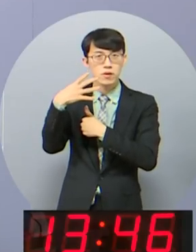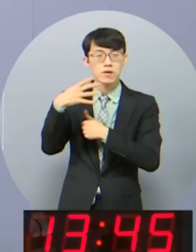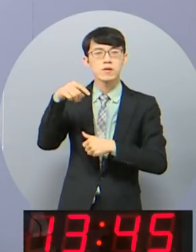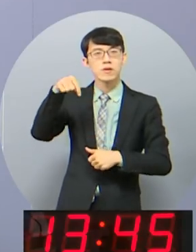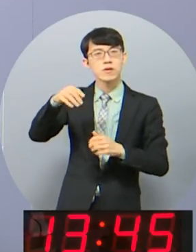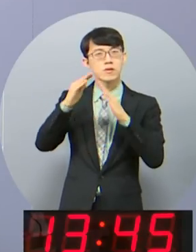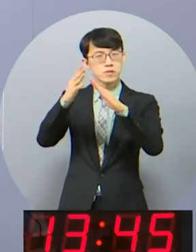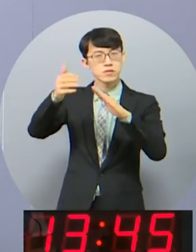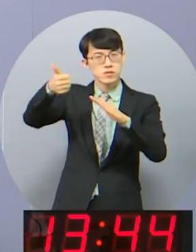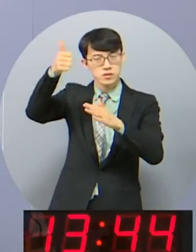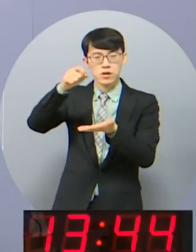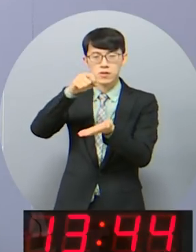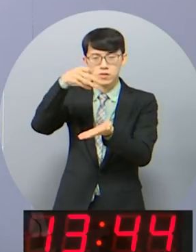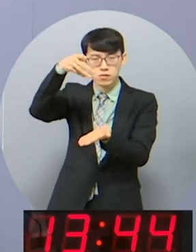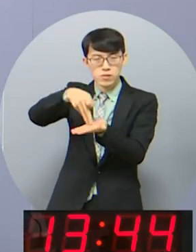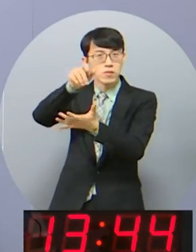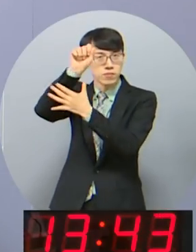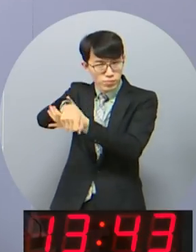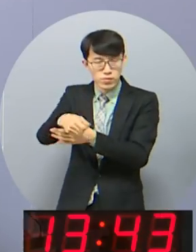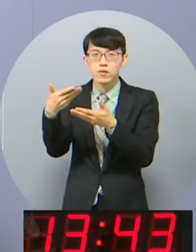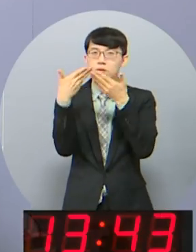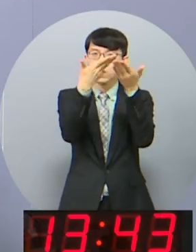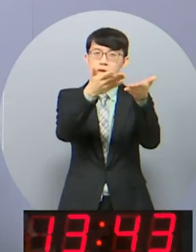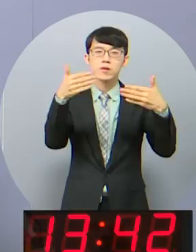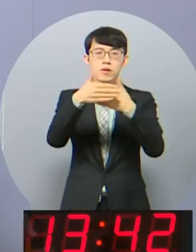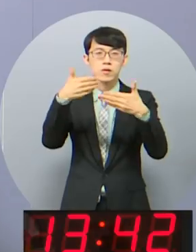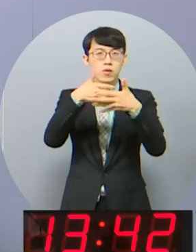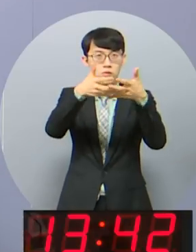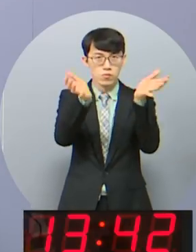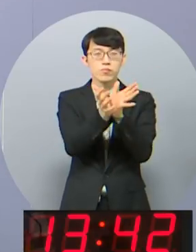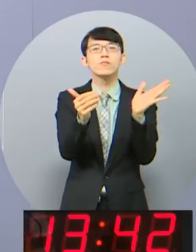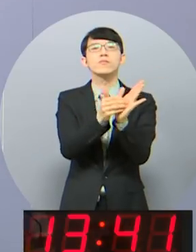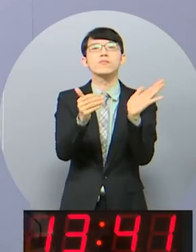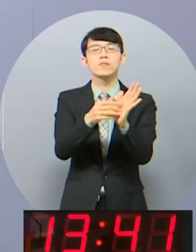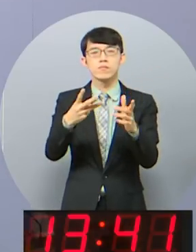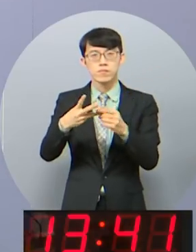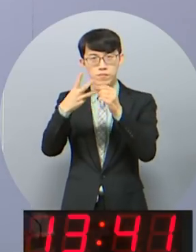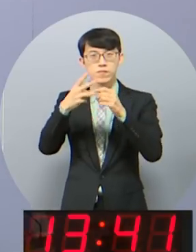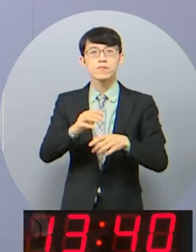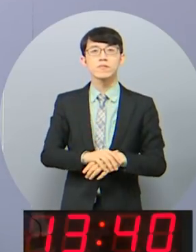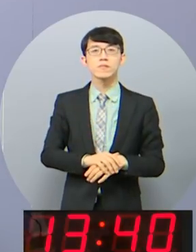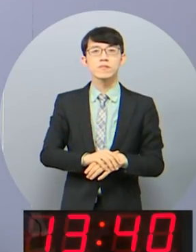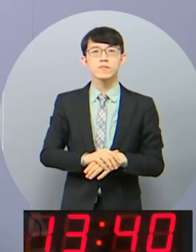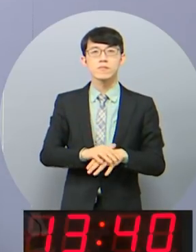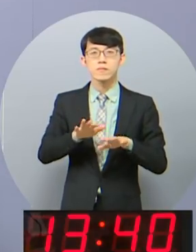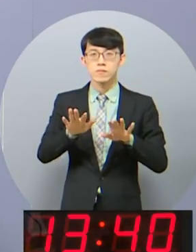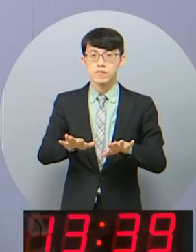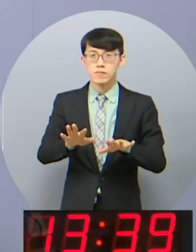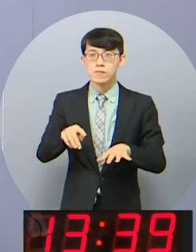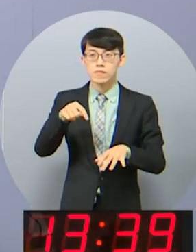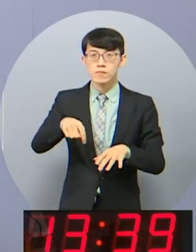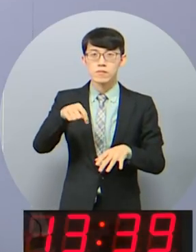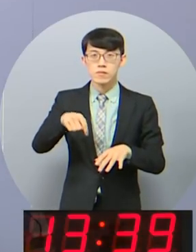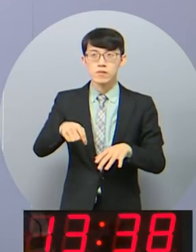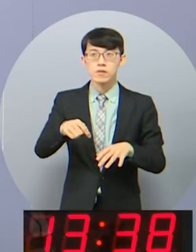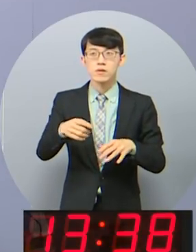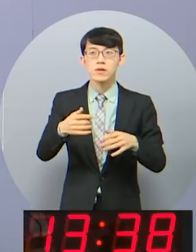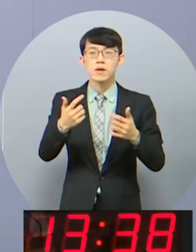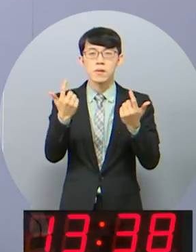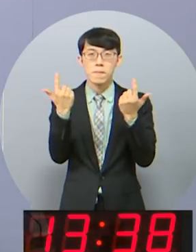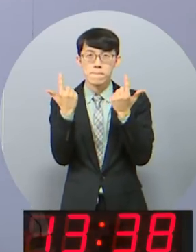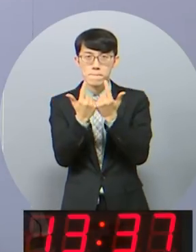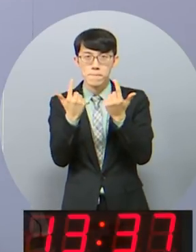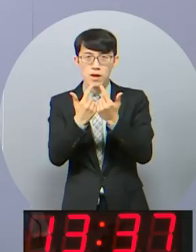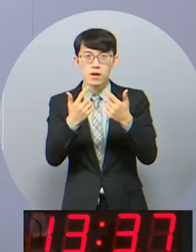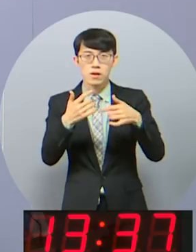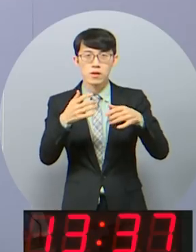长签准，要交予交通部啊。那么第二，那么咱这个督促北侧道路，北侧道